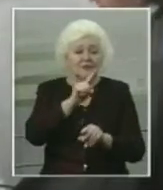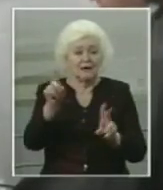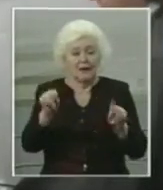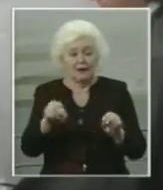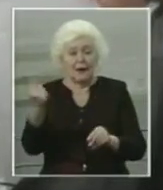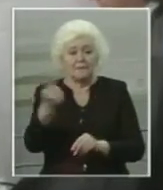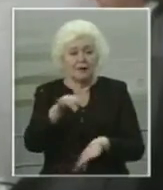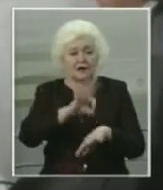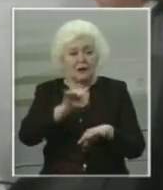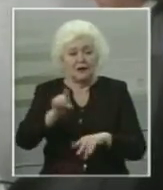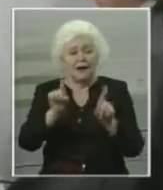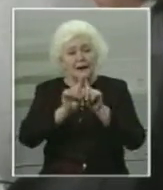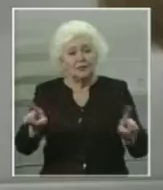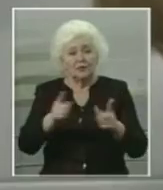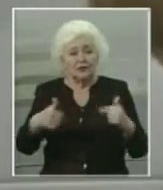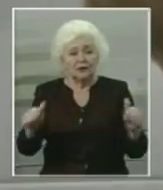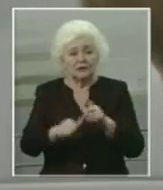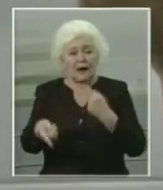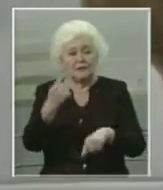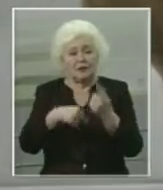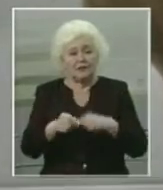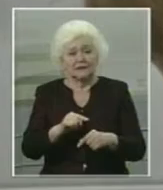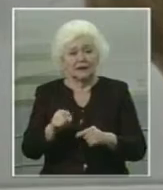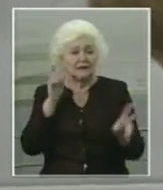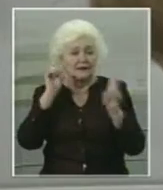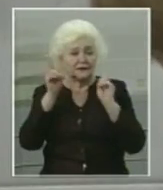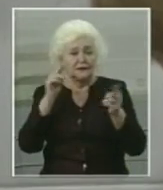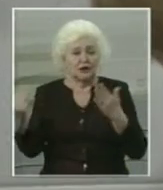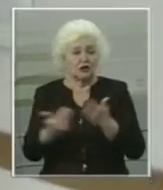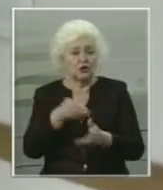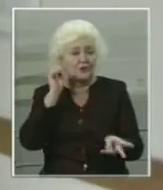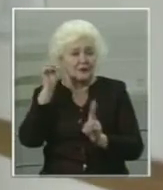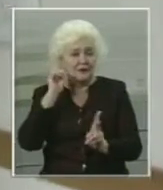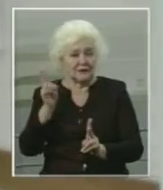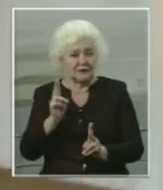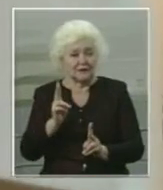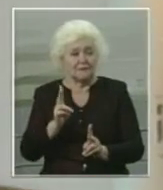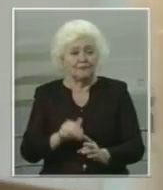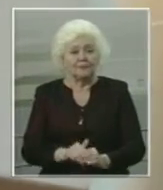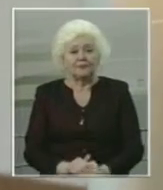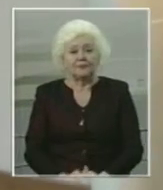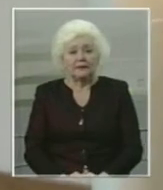Перші пацієнти імпровізованого салону повертаються від майстрінь зачісок з новими стрижками.